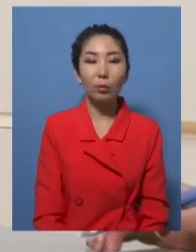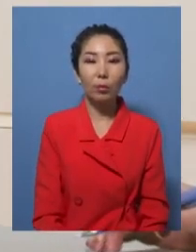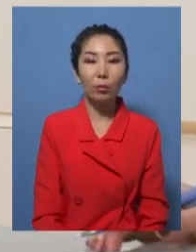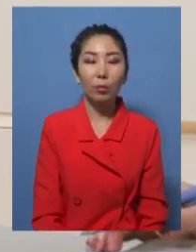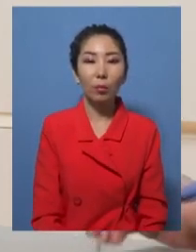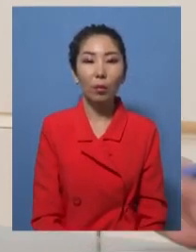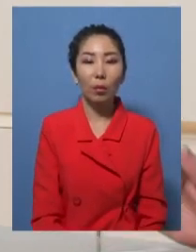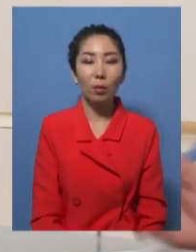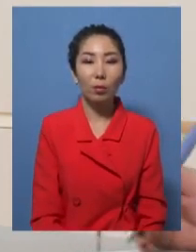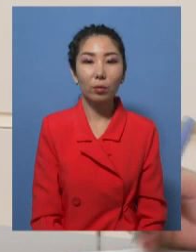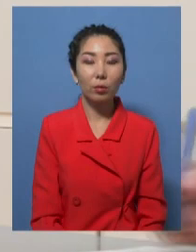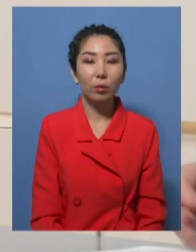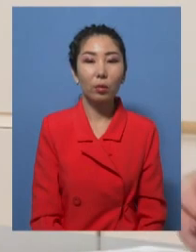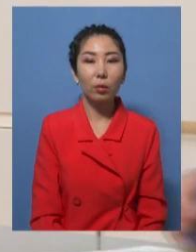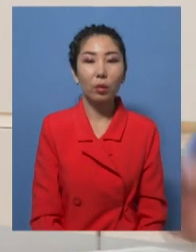күні кеше осы